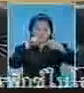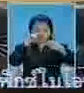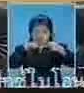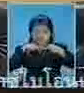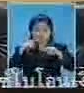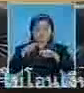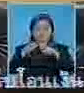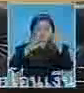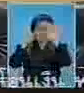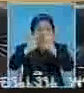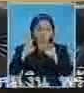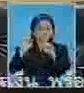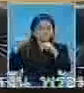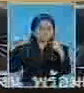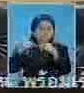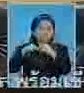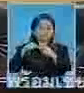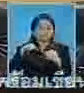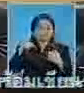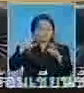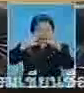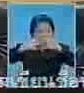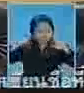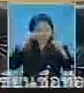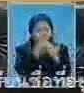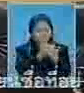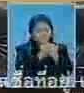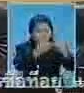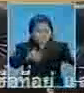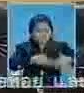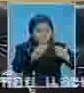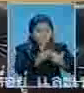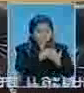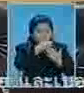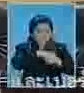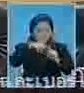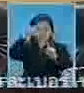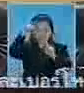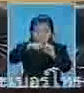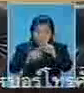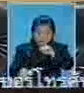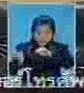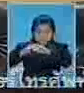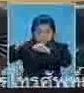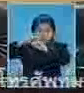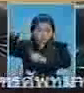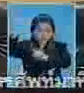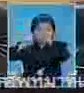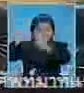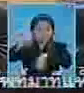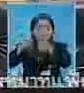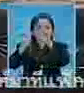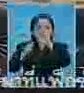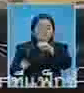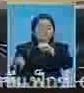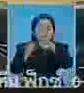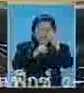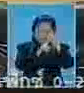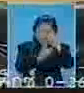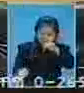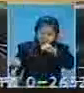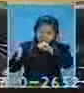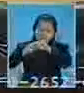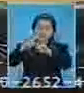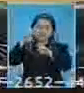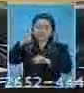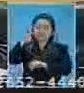อบแทนต่อรัฐสูงขึ้นกว่า 1,000% ราคาหุ้นขึ้นไปสูงกว่า60บาทนะครับซึ่งก็เ